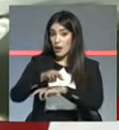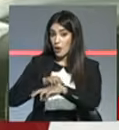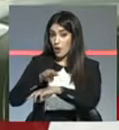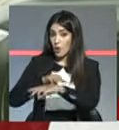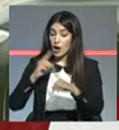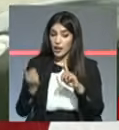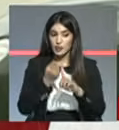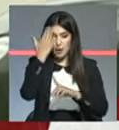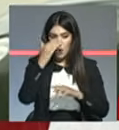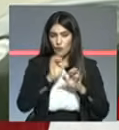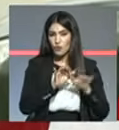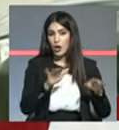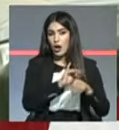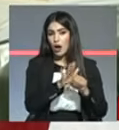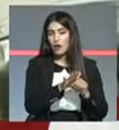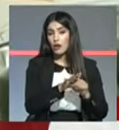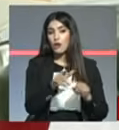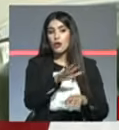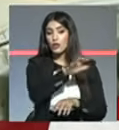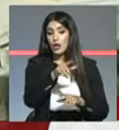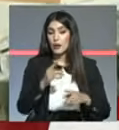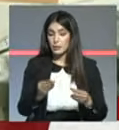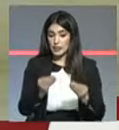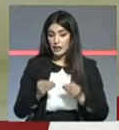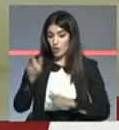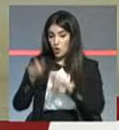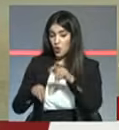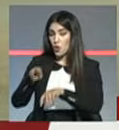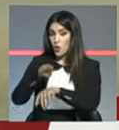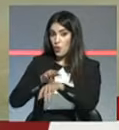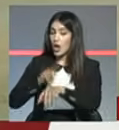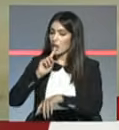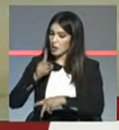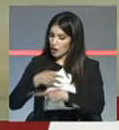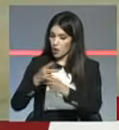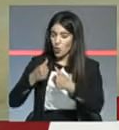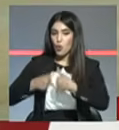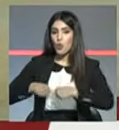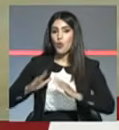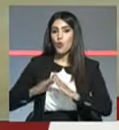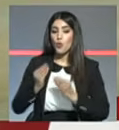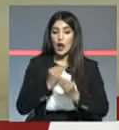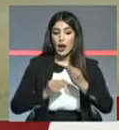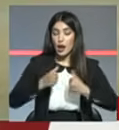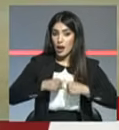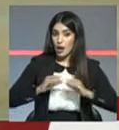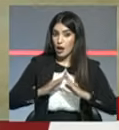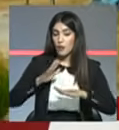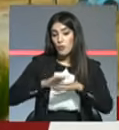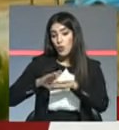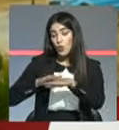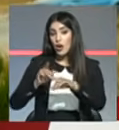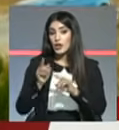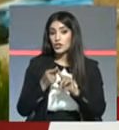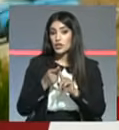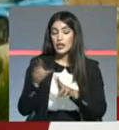المصنفه للفيروس في ضوء السلطه الممنوحه ل لولا ت لاعلان الحجر الشامل او المواجهه في ولاياتهم واعلانات عده ولايات